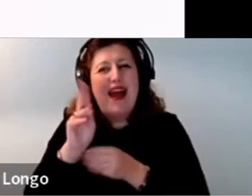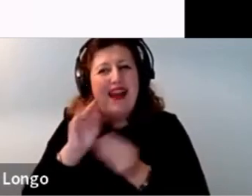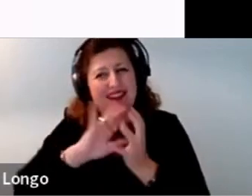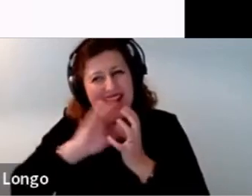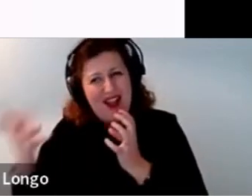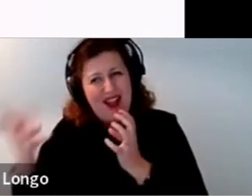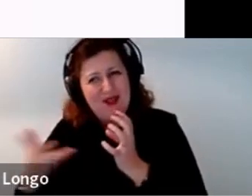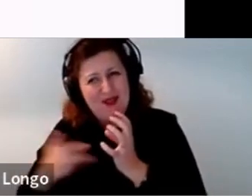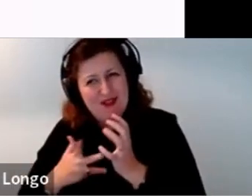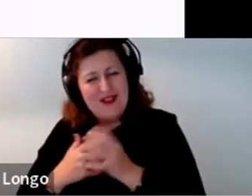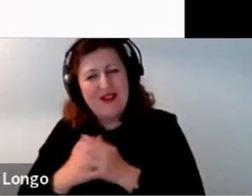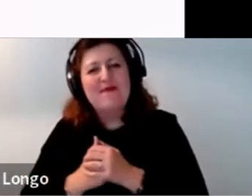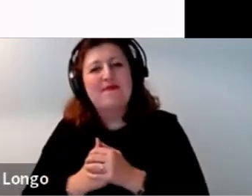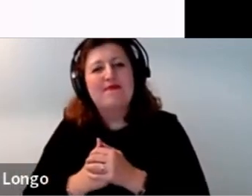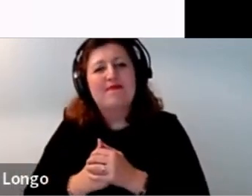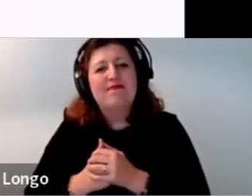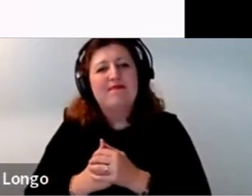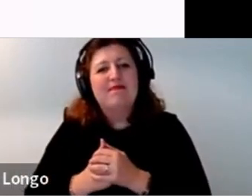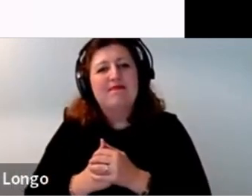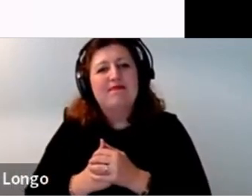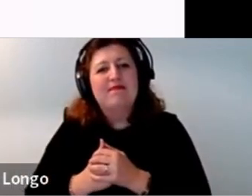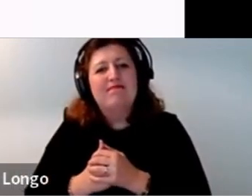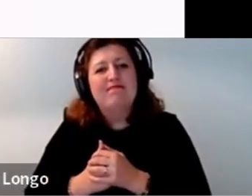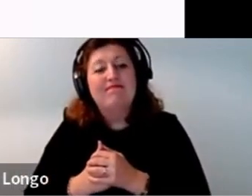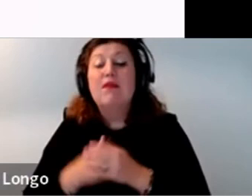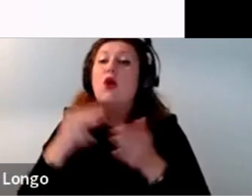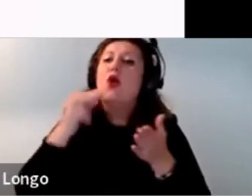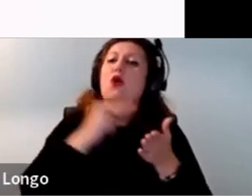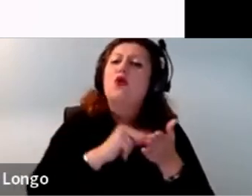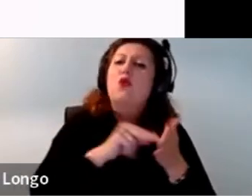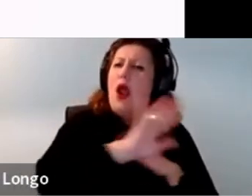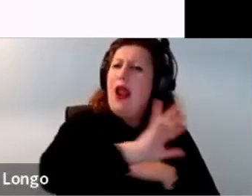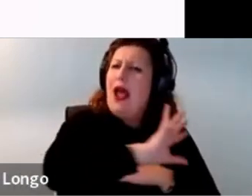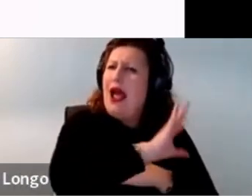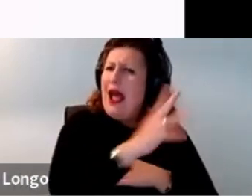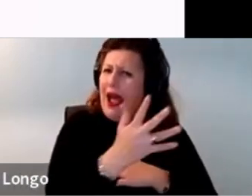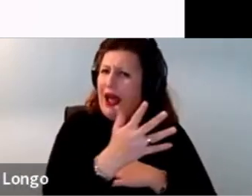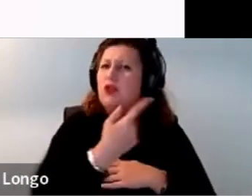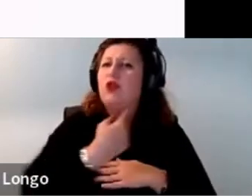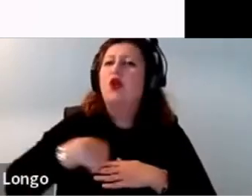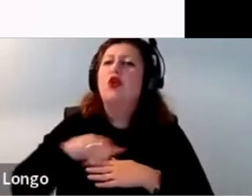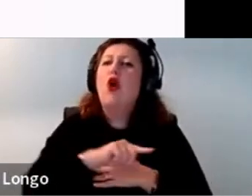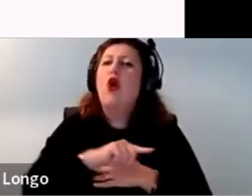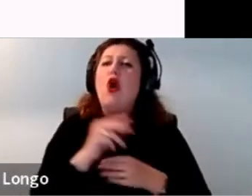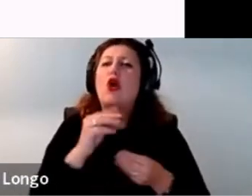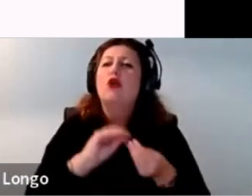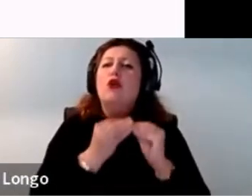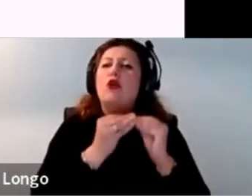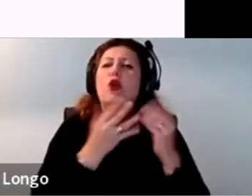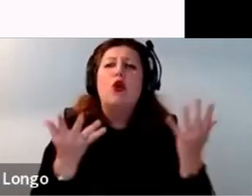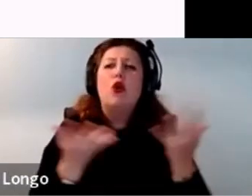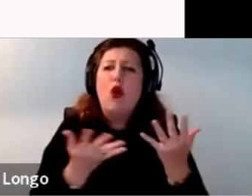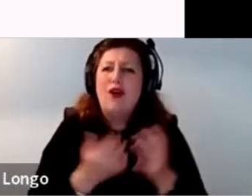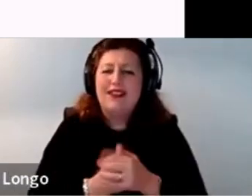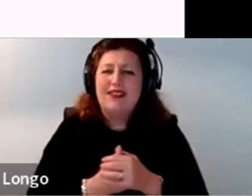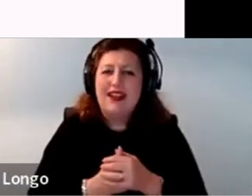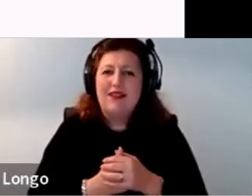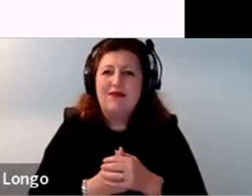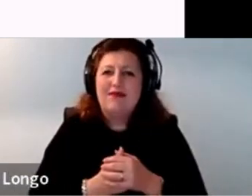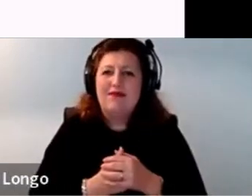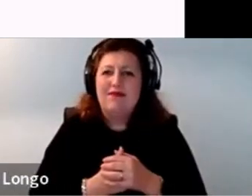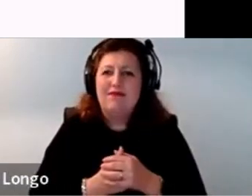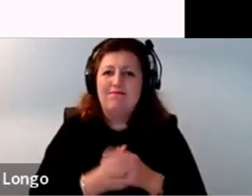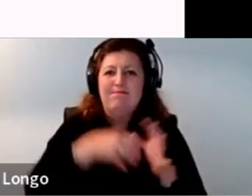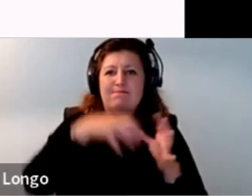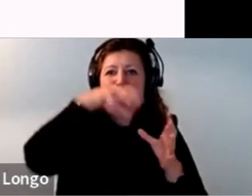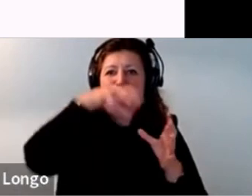praticamente ultima slide, nelle altre scuole abbiamo soltanto costruito dei cosiddetti